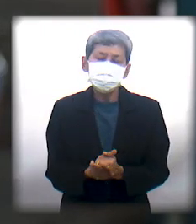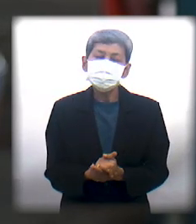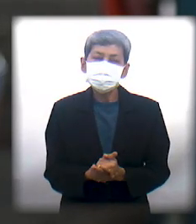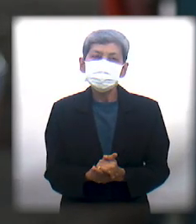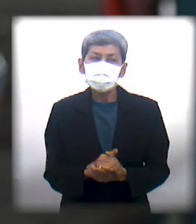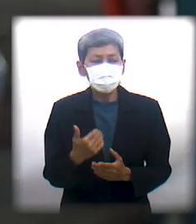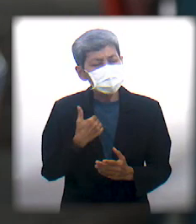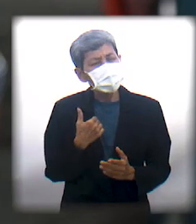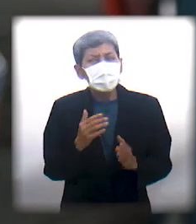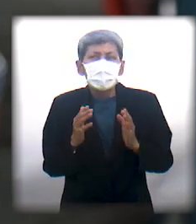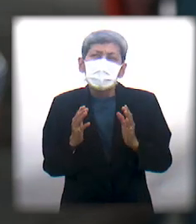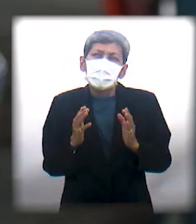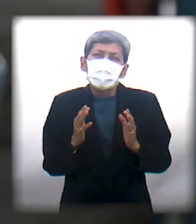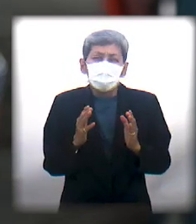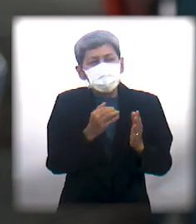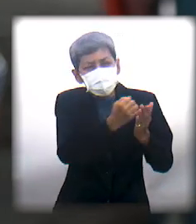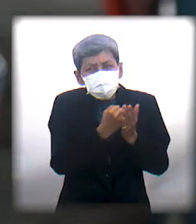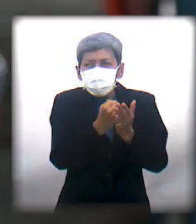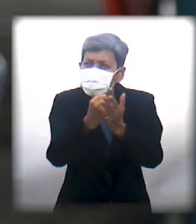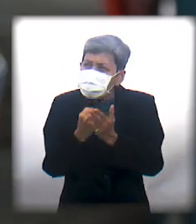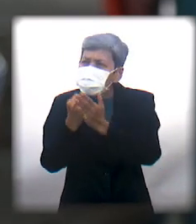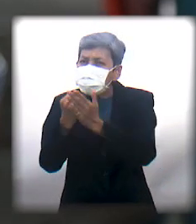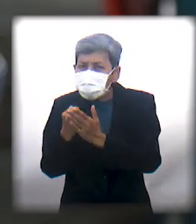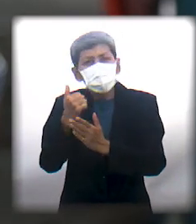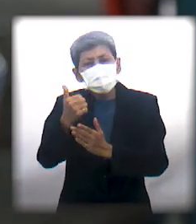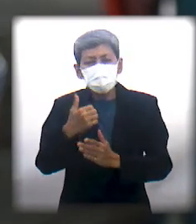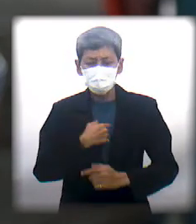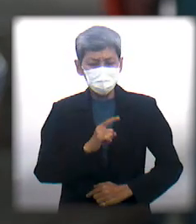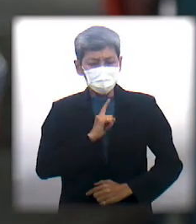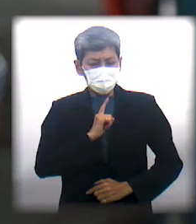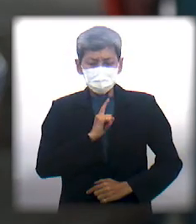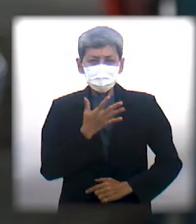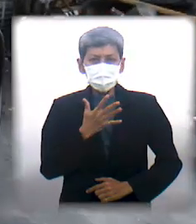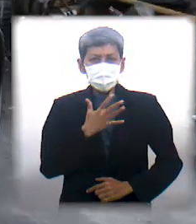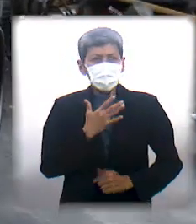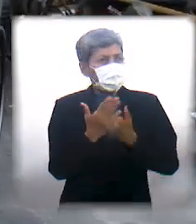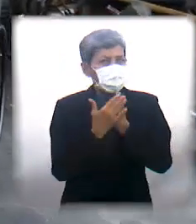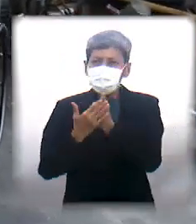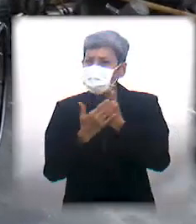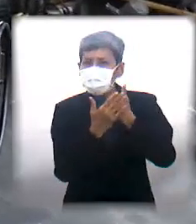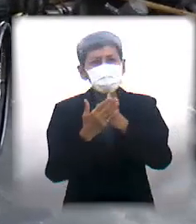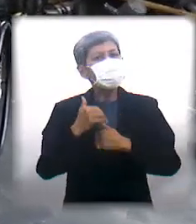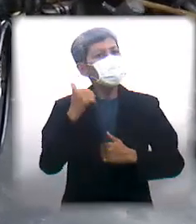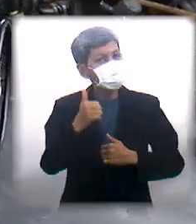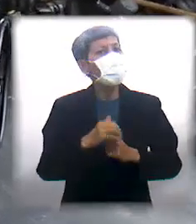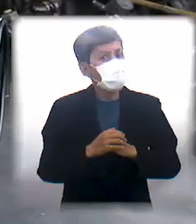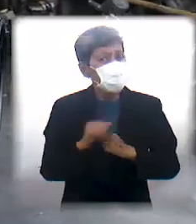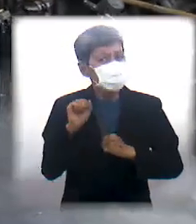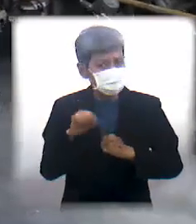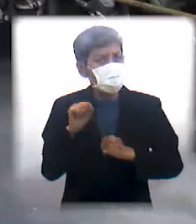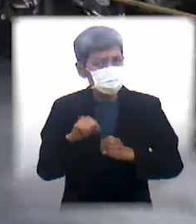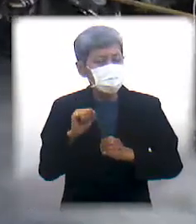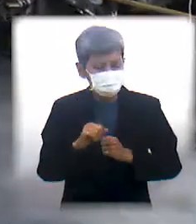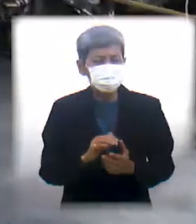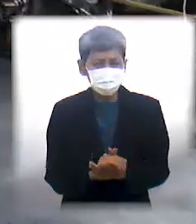ก็ยังมีคนที่คอยช่วยเหลือเราอยู่เงี้ยเราก็ยังไม่โดดเดี่ยวอ่ะใช่ไหม สำคัญมากเลยนะคะ